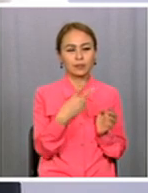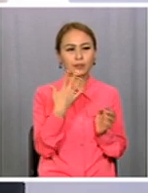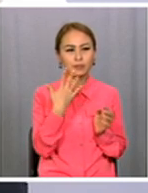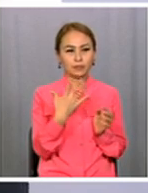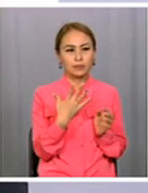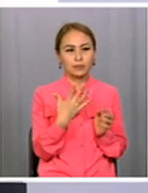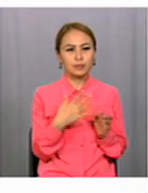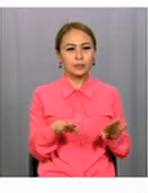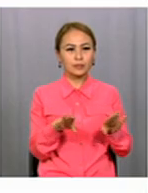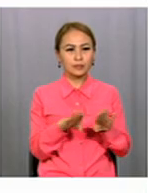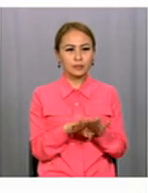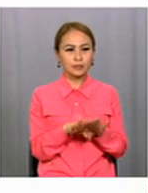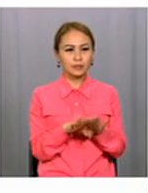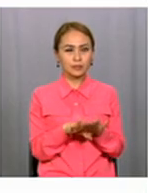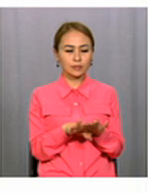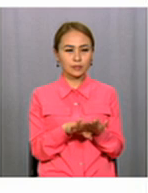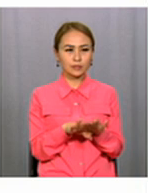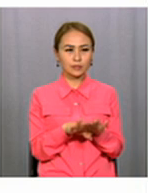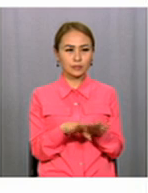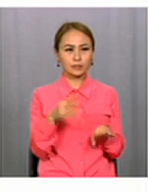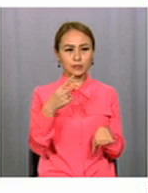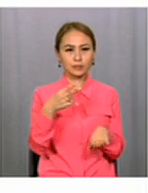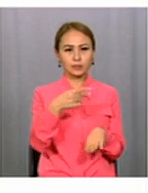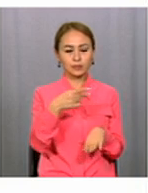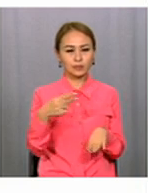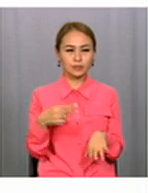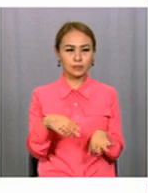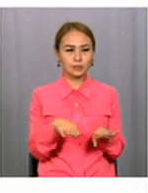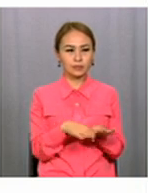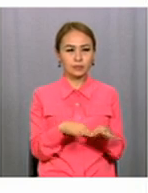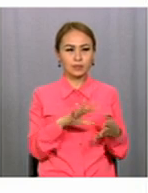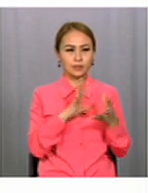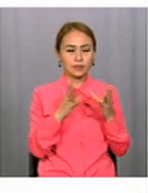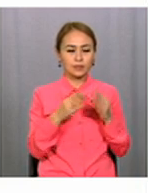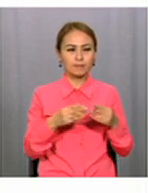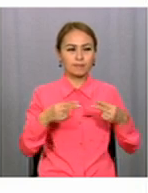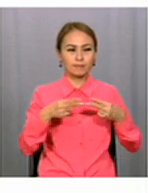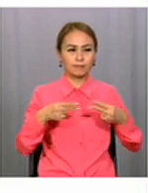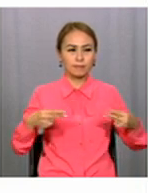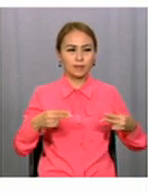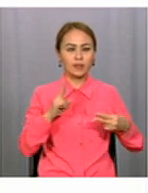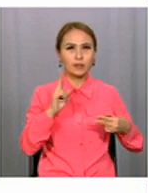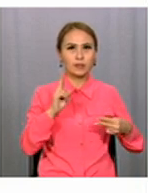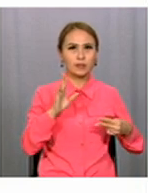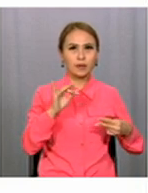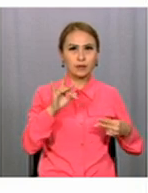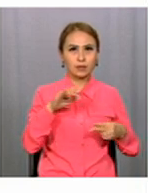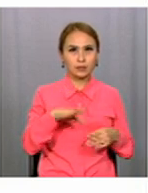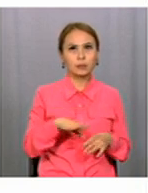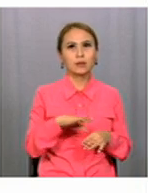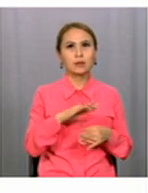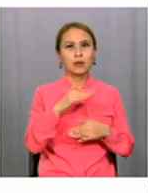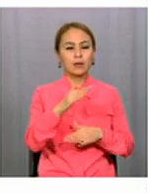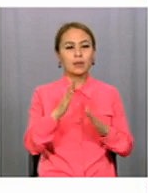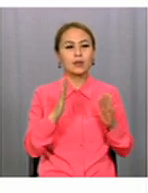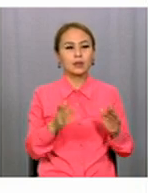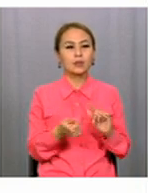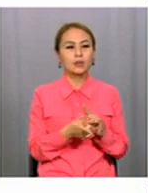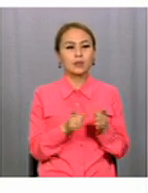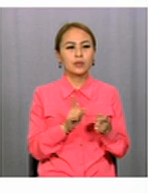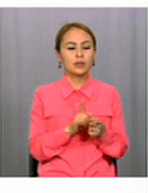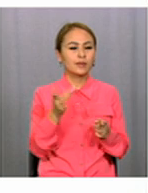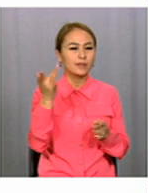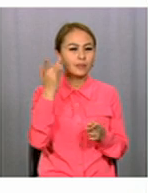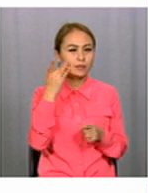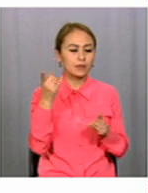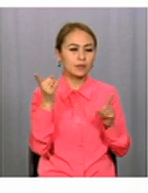периметрі 20-ға тең болады. Яғни біз бұл теңдіктен квадраттың қабырғасы өзгерген сайын